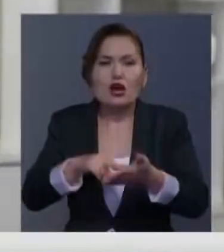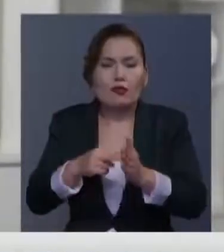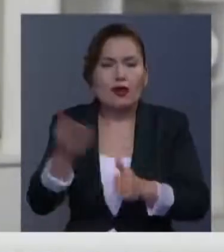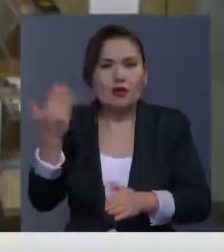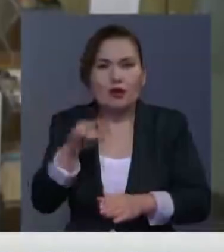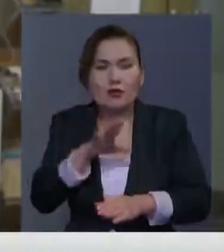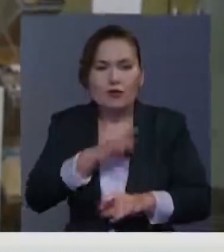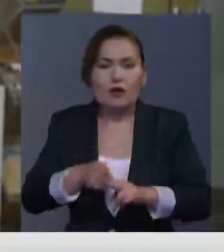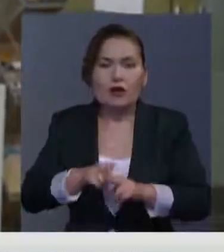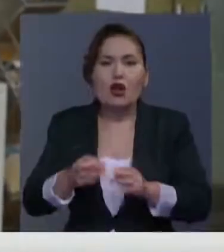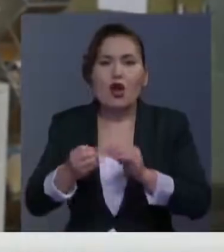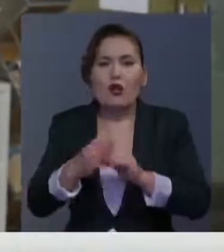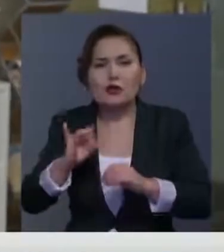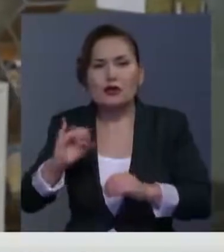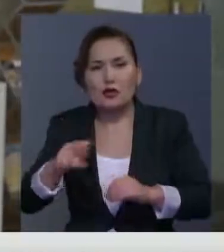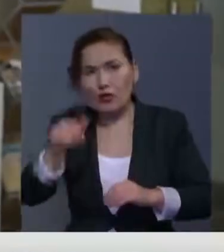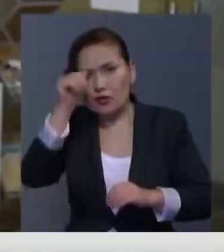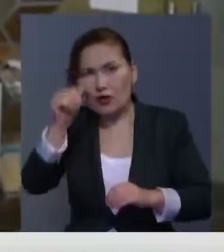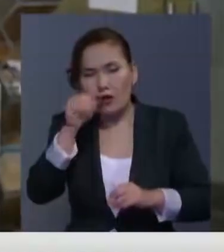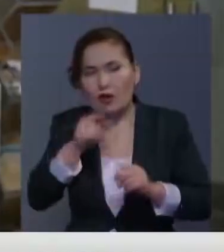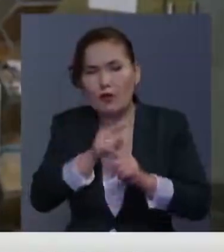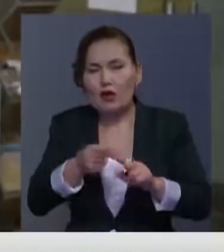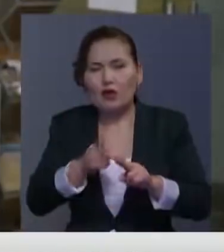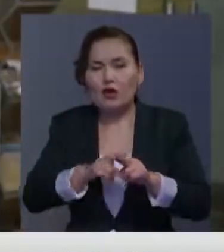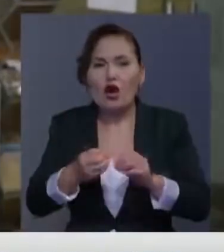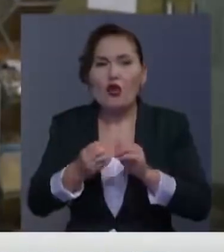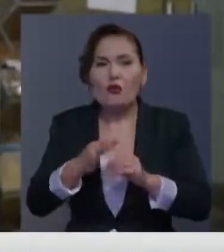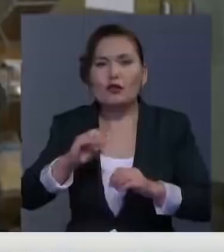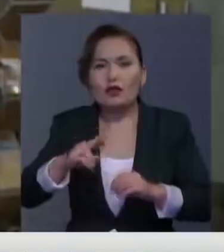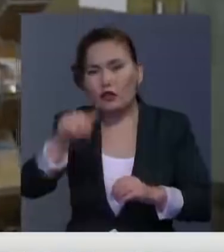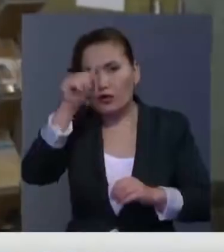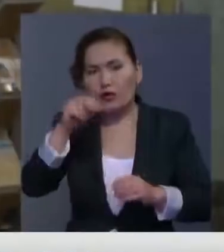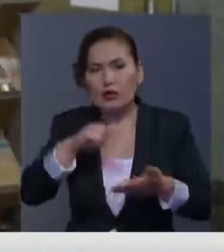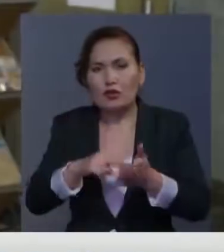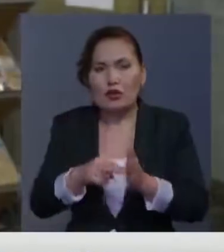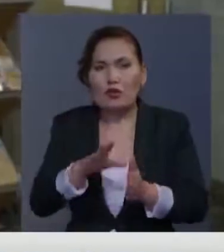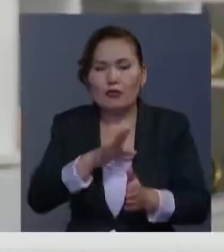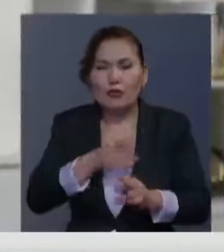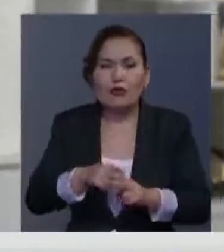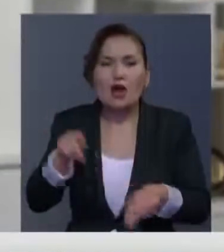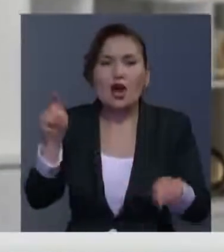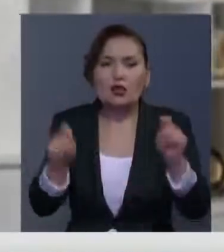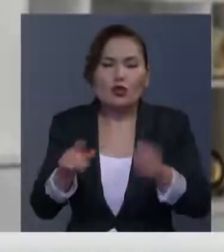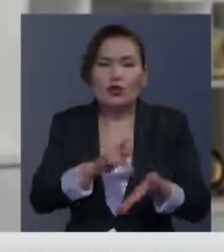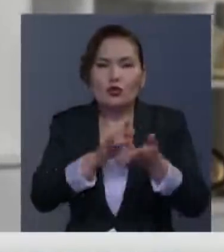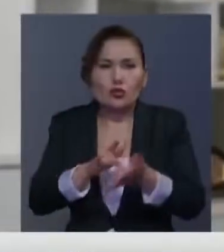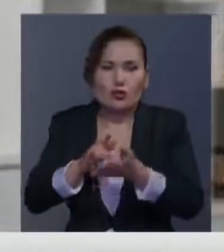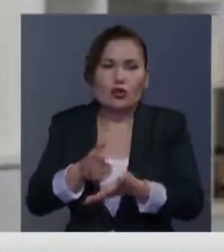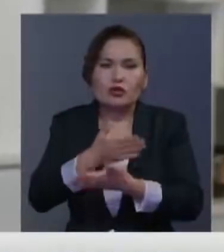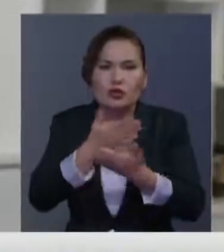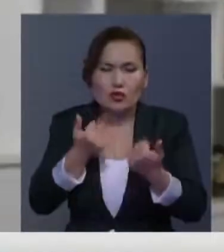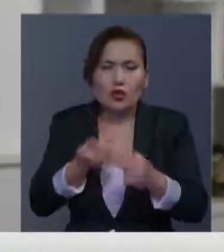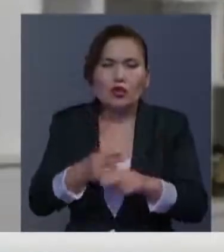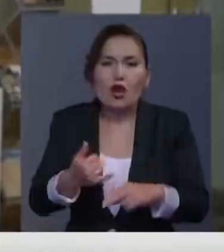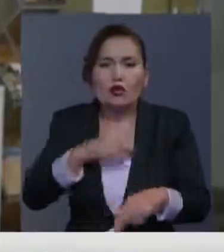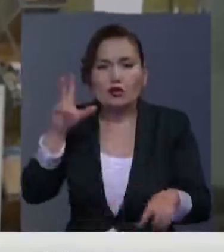Саяхатшыларды алдымен 15-ші маусымда, содан кейін 15-ші шілдеде келеді деп күткенбіз. Енді еш нәрсеге үміттеніп отырған жоқпын,